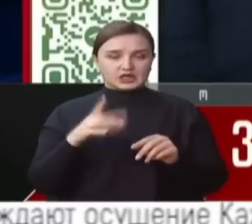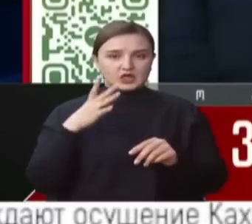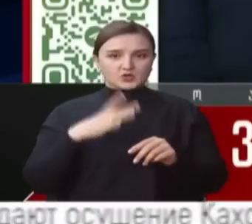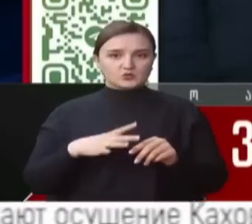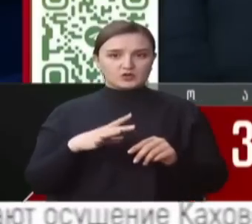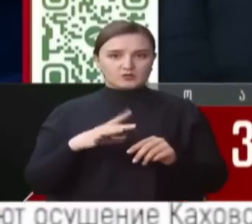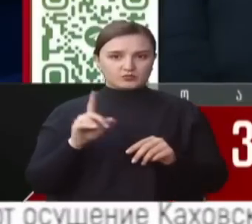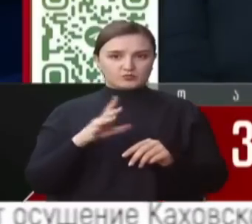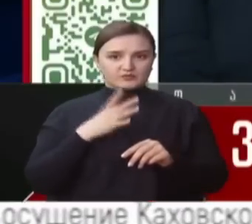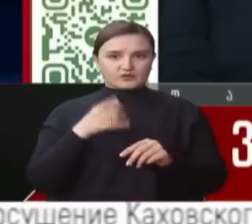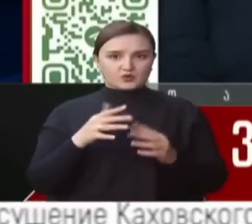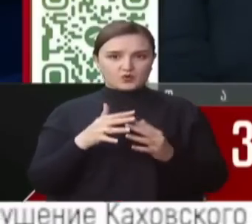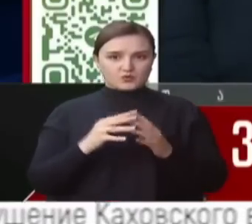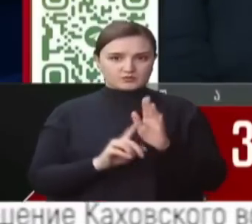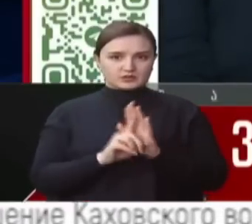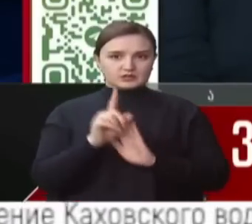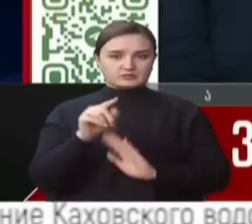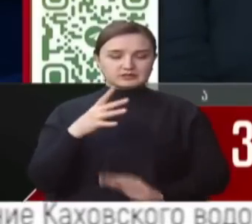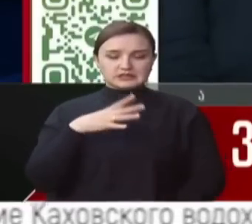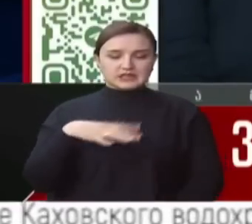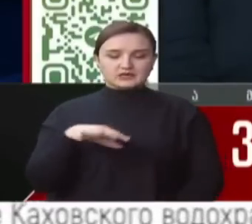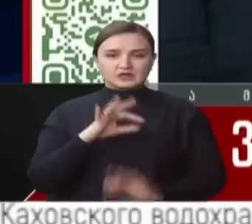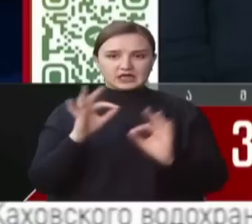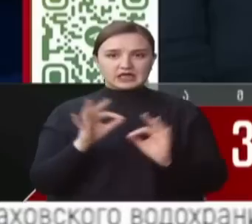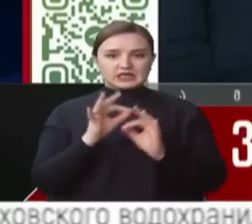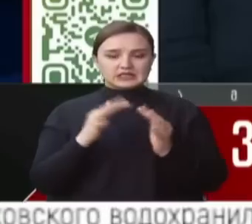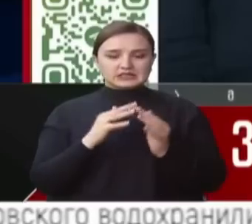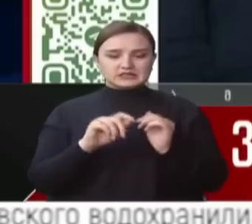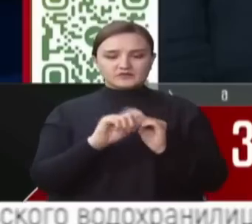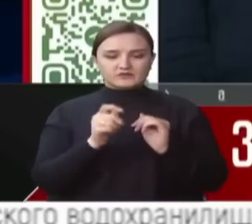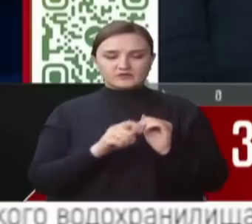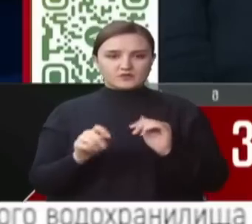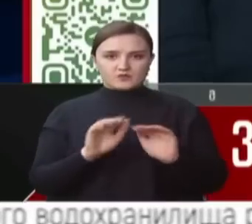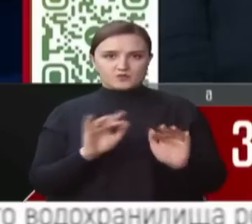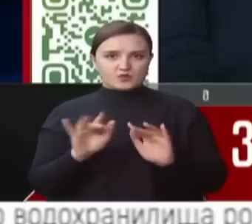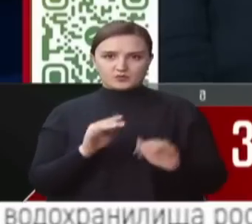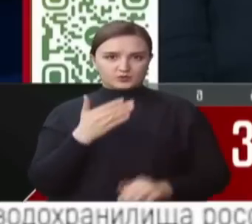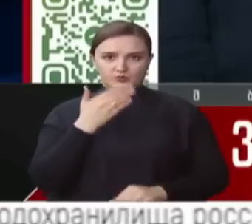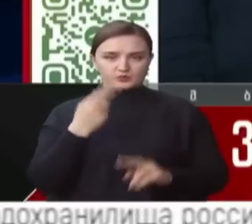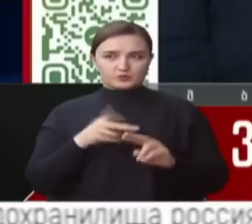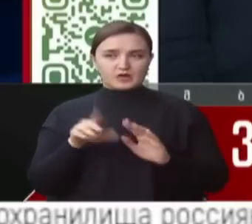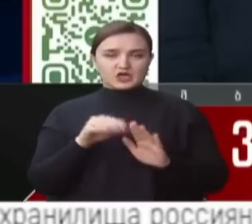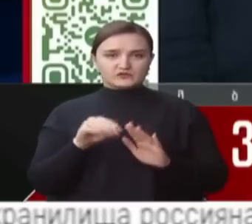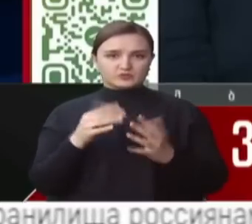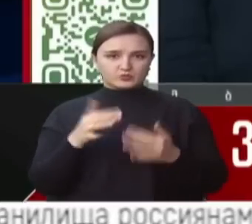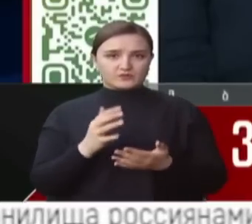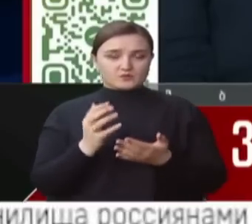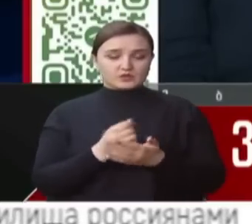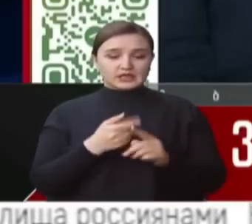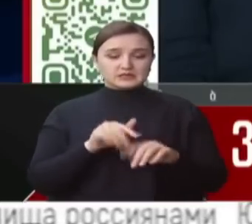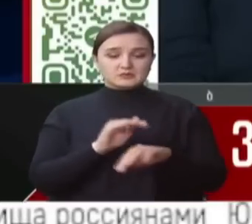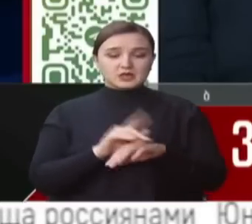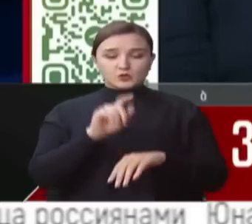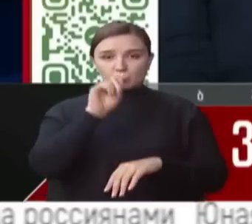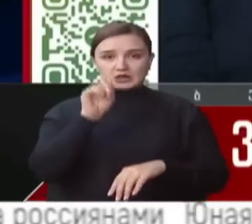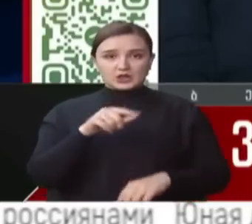agresivuli omi, sa cartoloși mas agar mouția, araneri sa umari mokmende bebis zarmoeba, imitom rom arceunebi moigo, es pactirom Ucraina